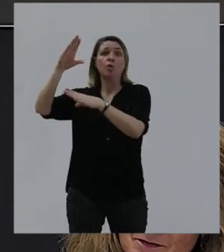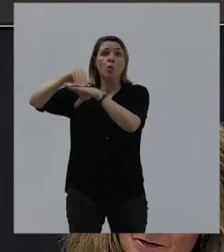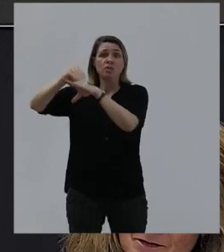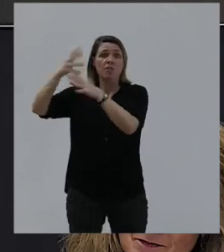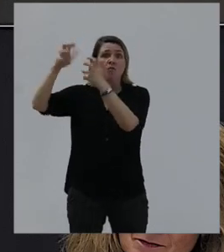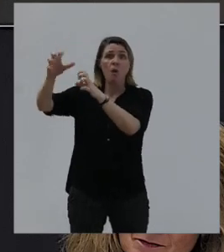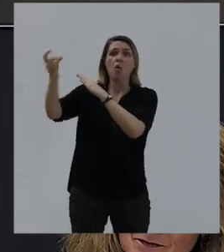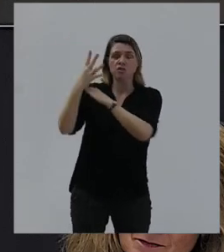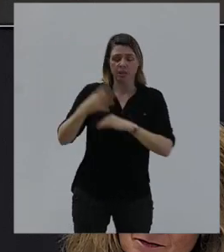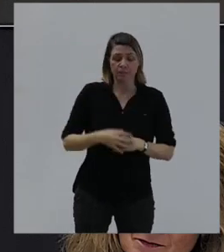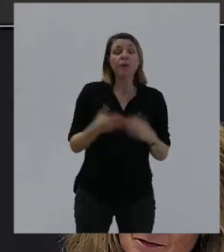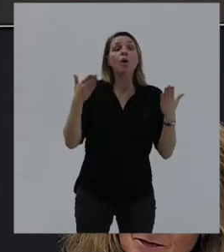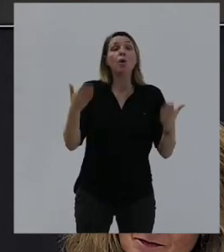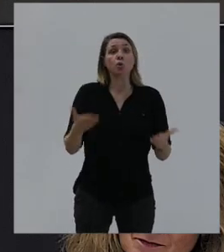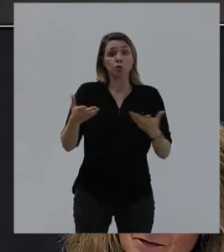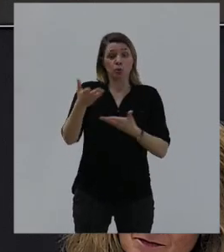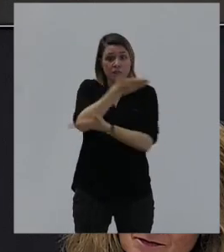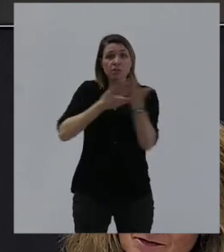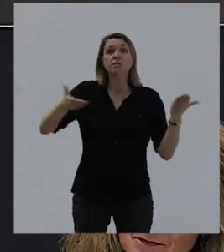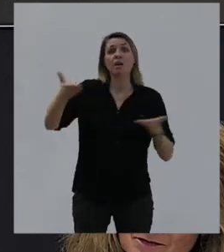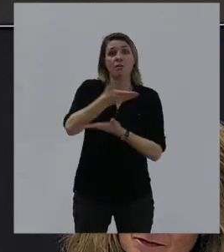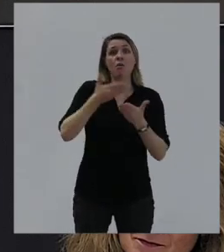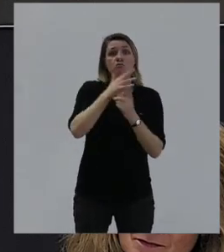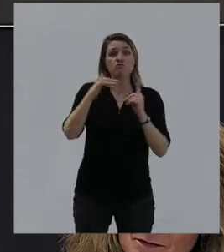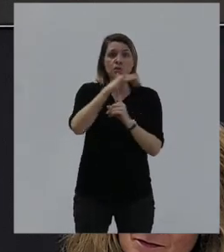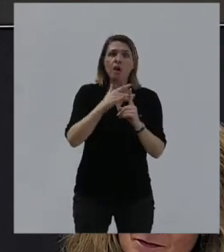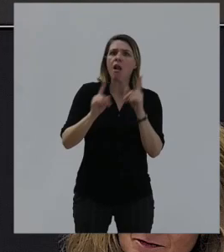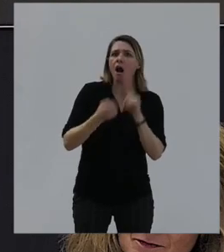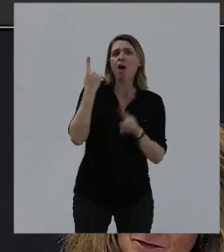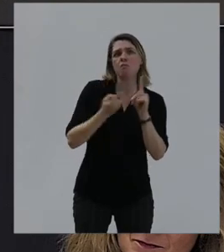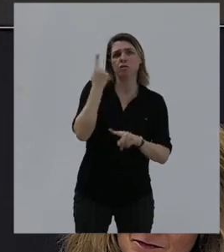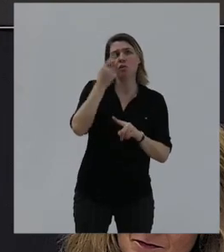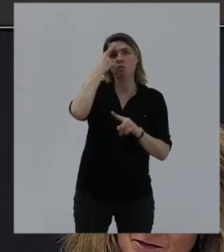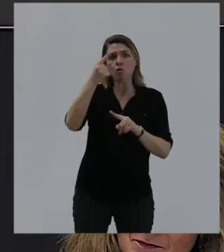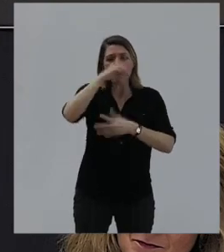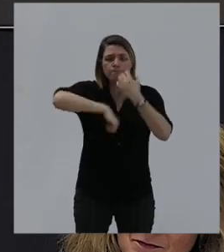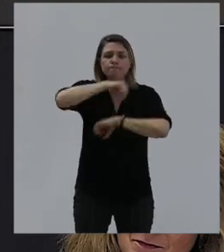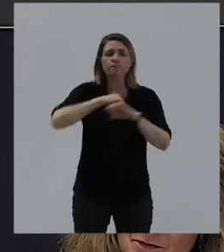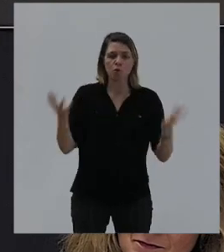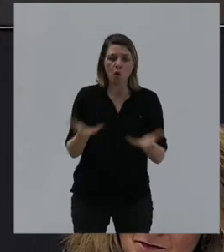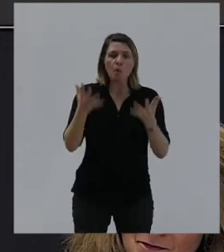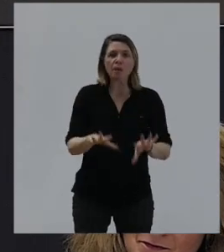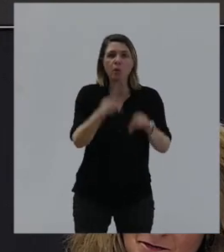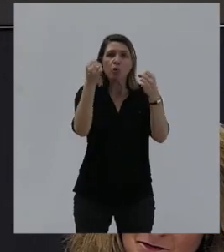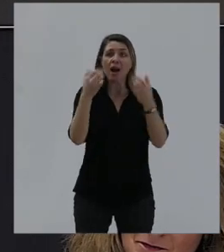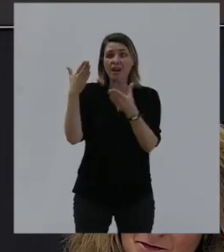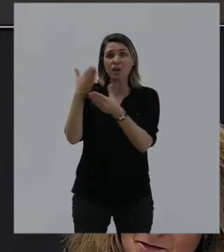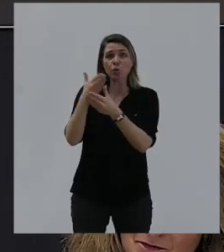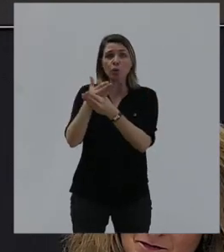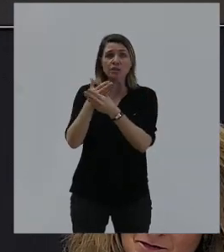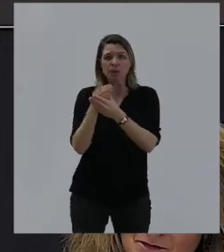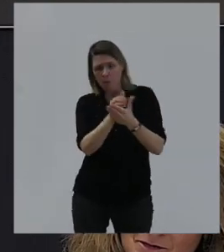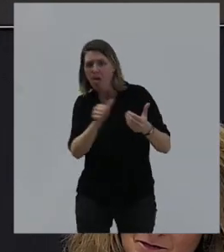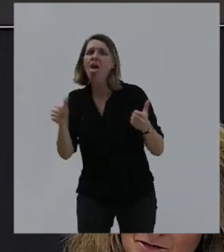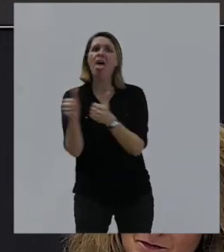le CAC. Aujourd'hui, le dialogue social est une composante essentielle de la construction des campagnes d'emploi et aucun dossier n'a été passé en